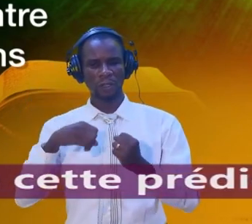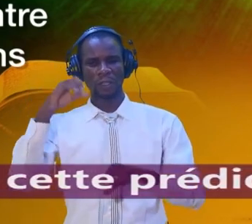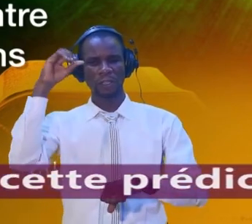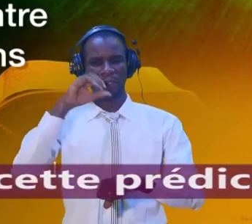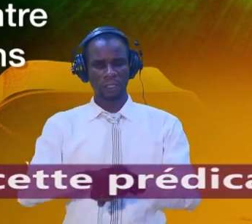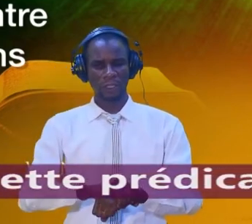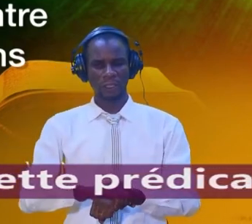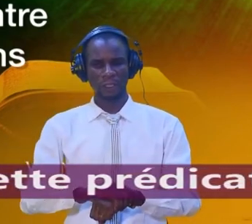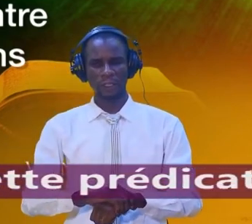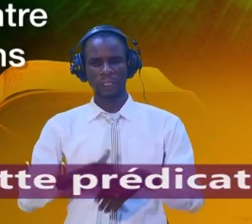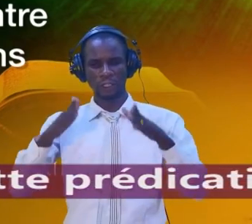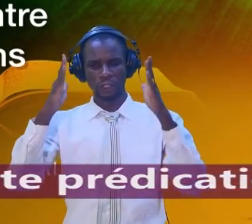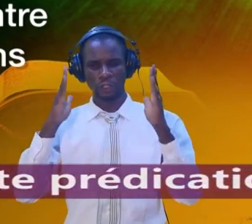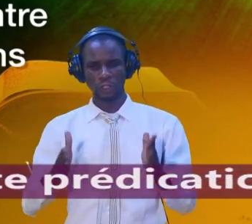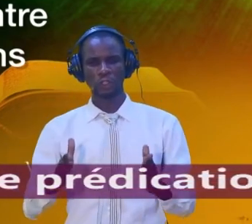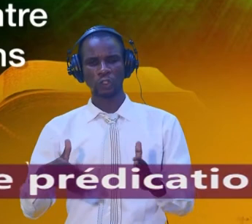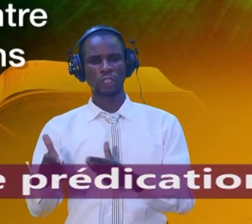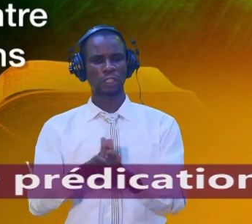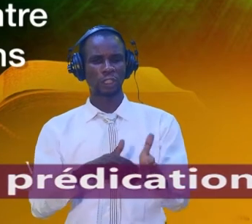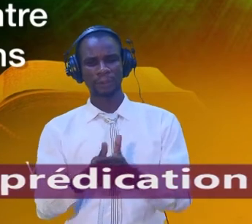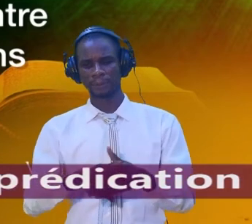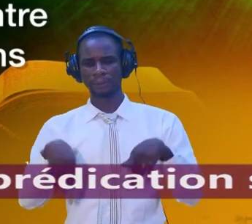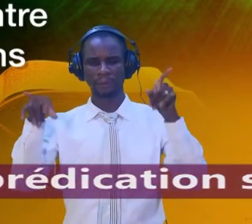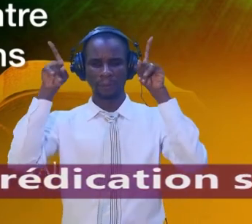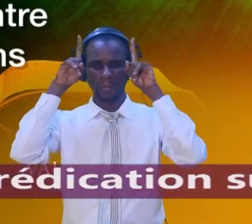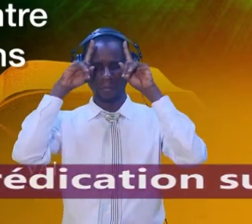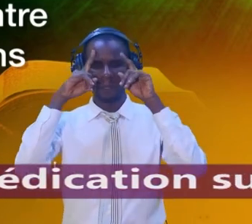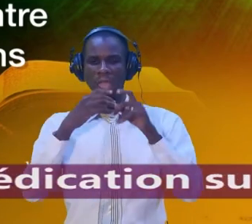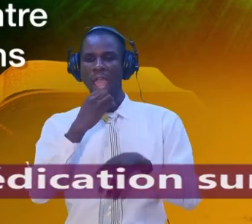Mupate kuweza kuzipinga hila za shetani.